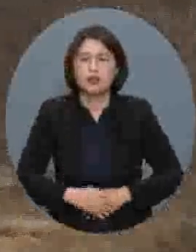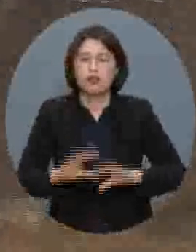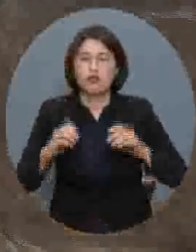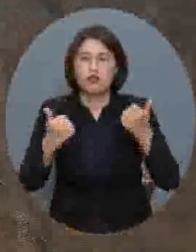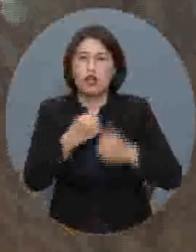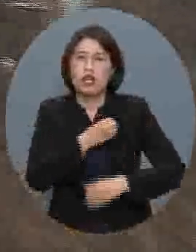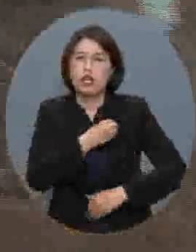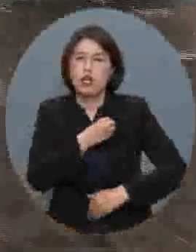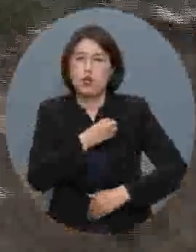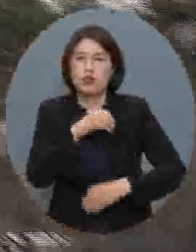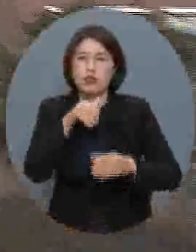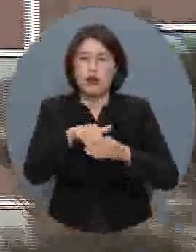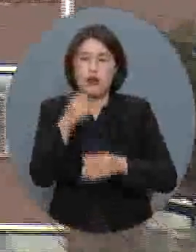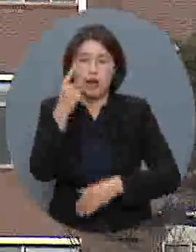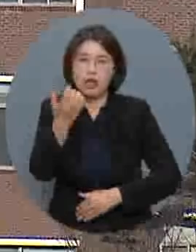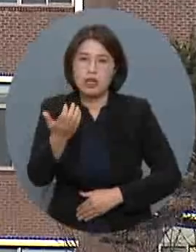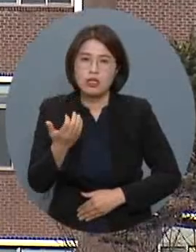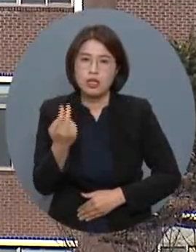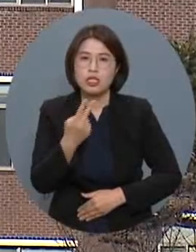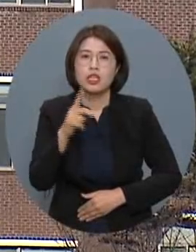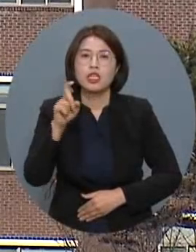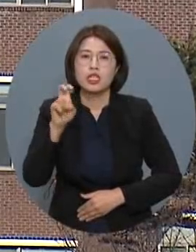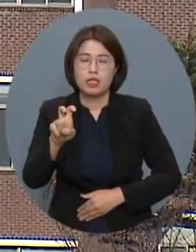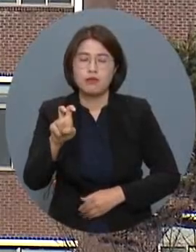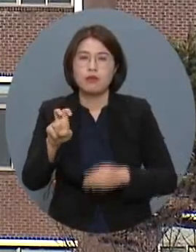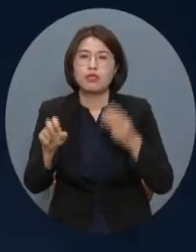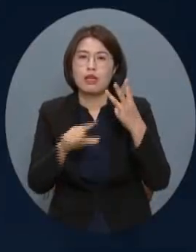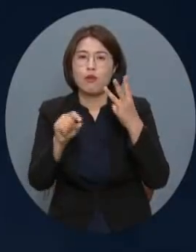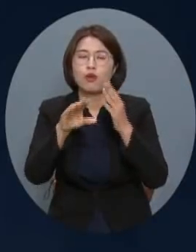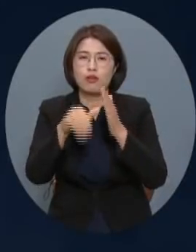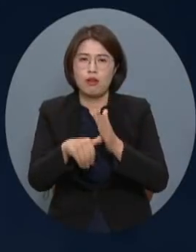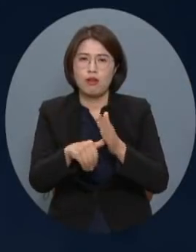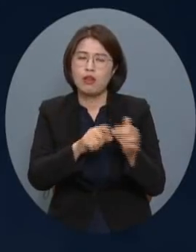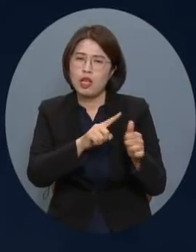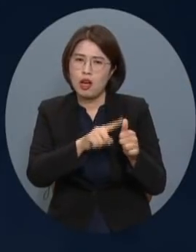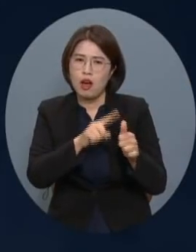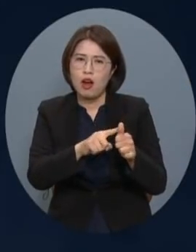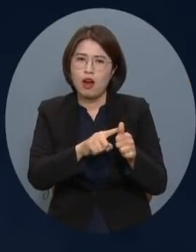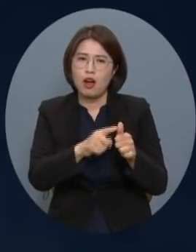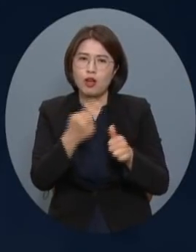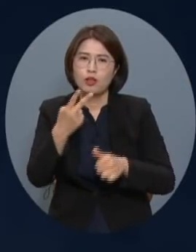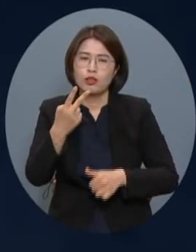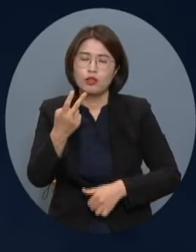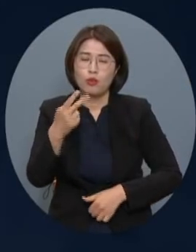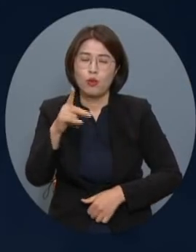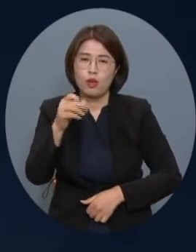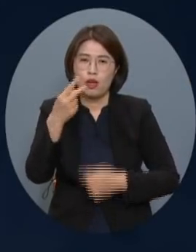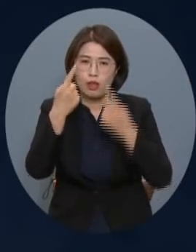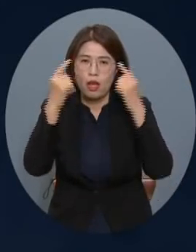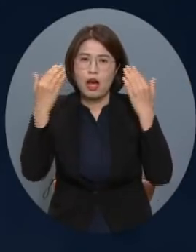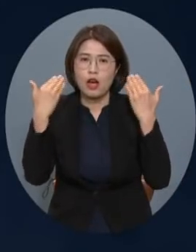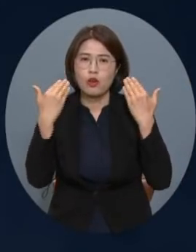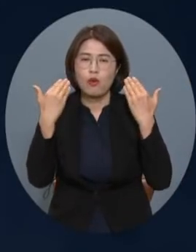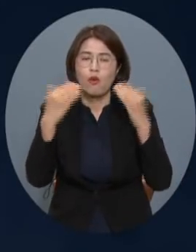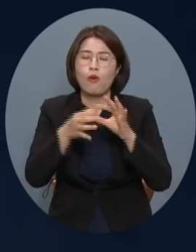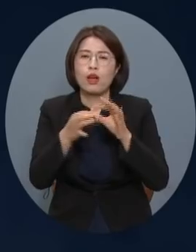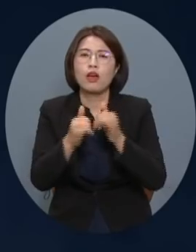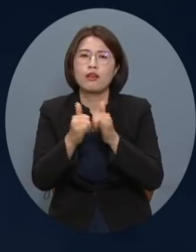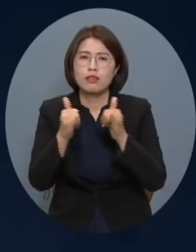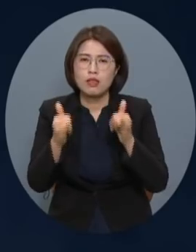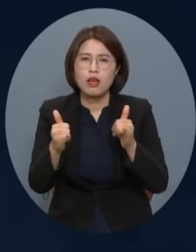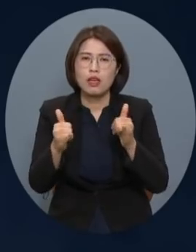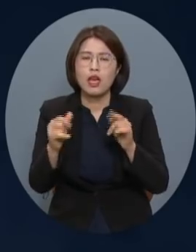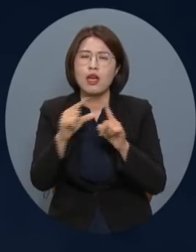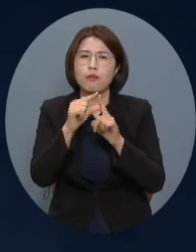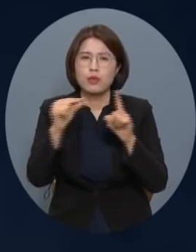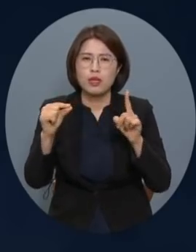국회의원 총선을 한 달 정도 앞둔 2020년 3월, 최 전 총장이 전 동양대 관계자에게 야당으로부터 비례대표